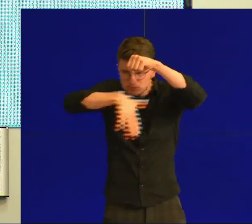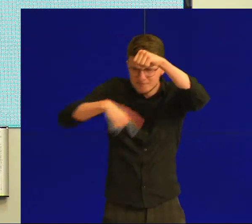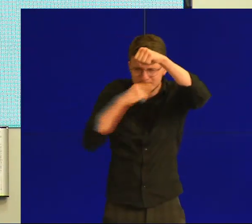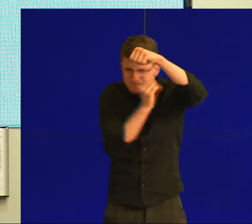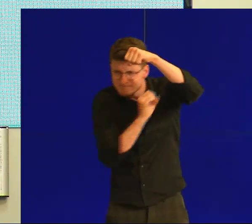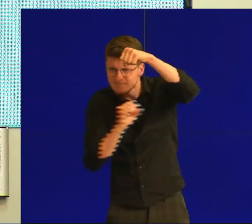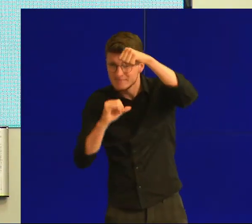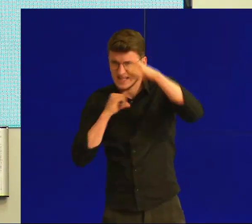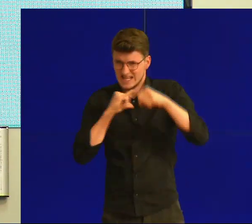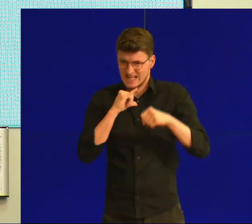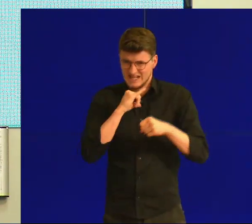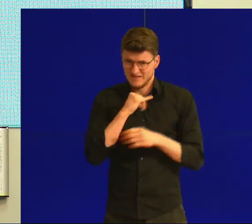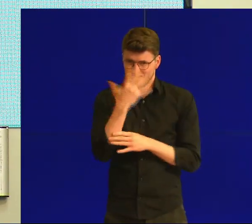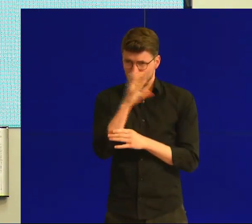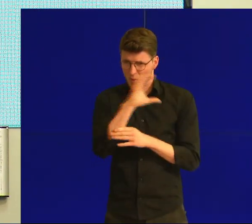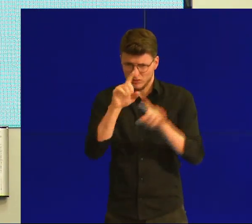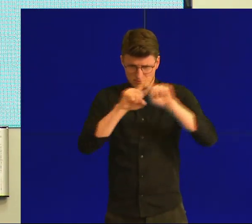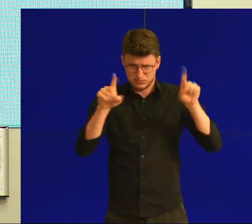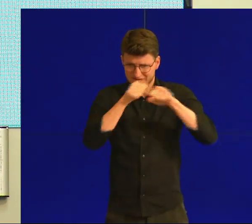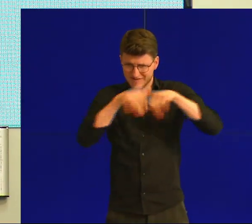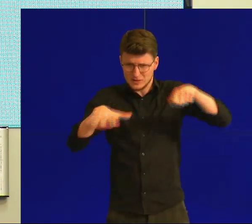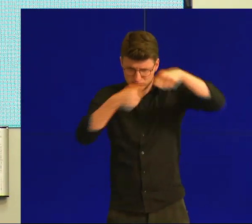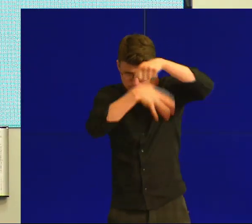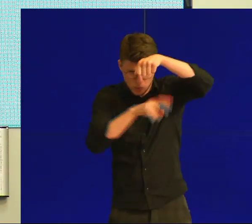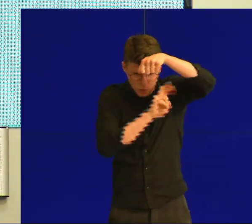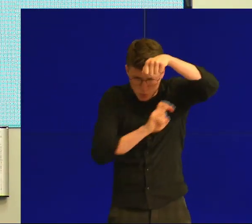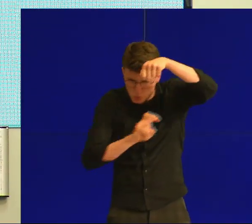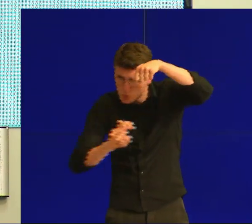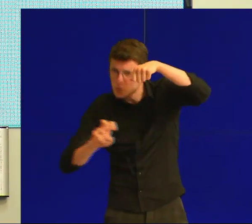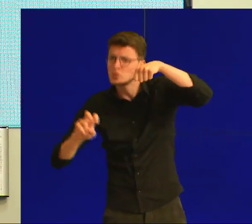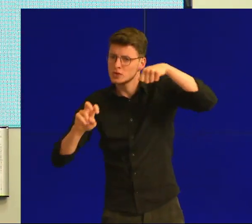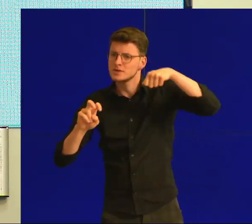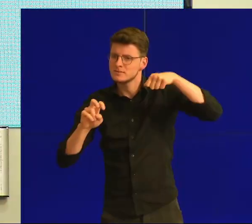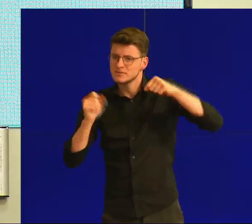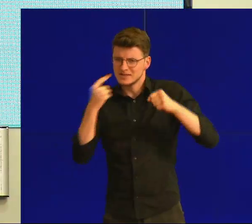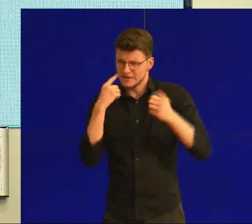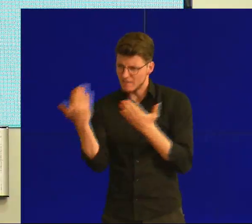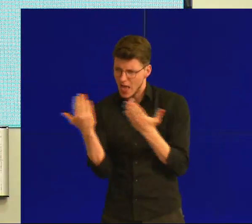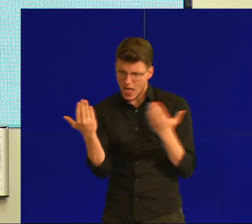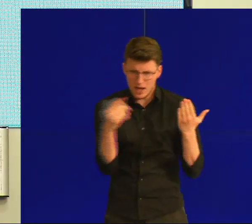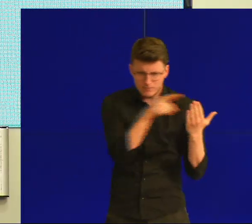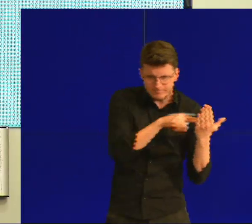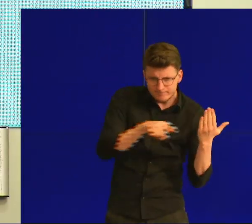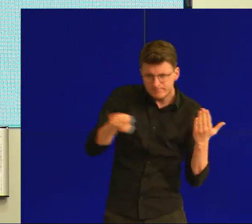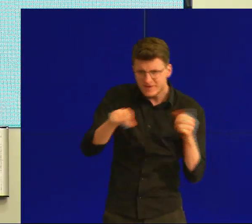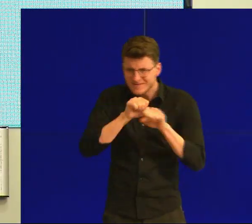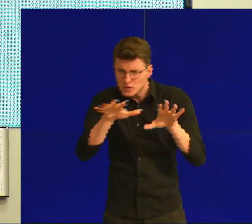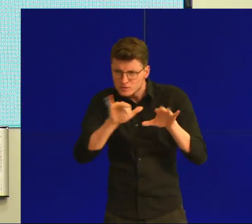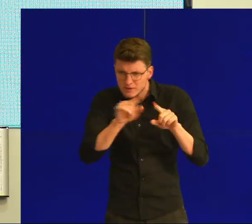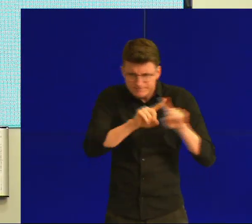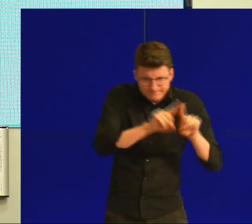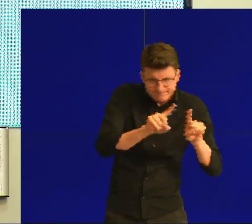virus d'origines et de secours de terga legs it slip ouvre devant quillan